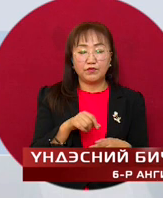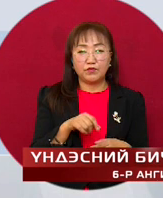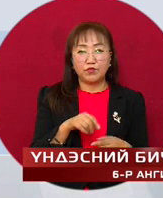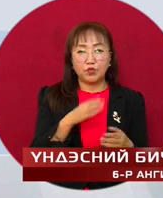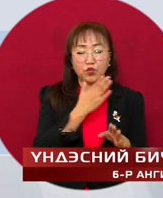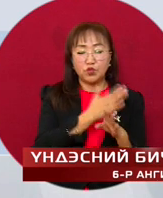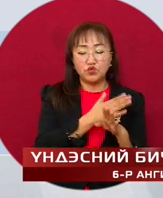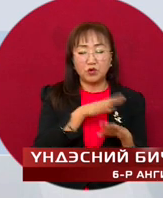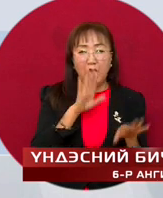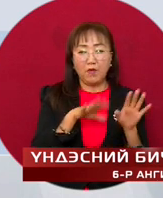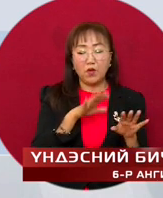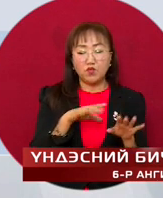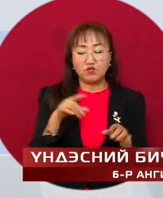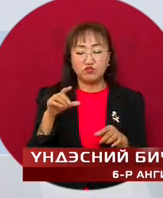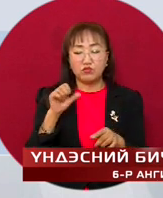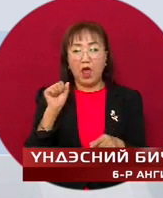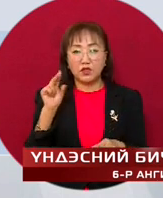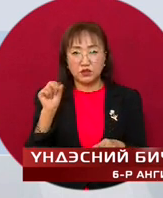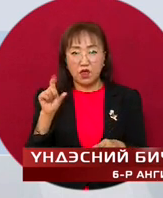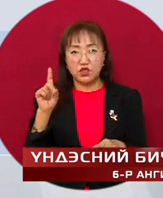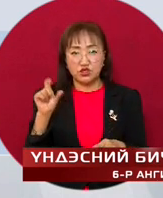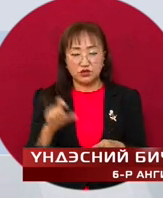нэ. За, үйлдэхийн диалгал R4.